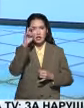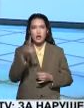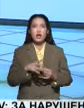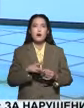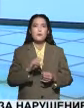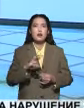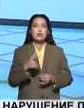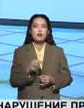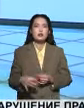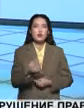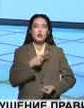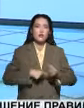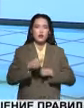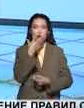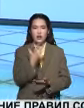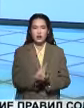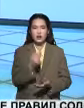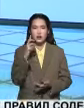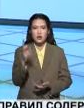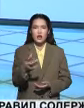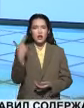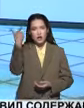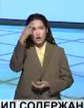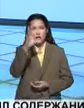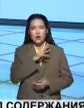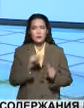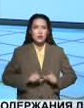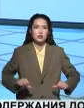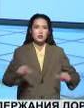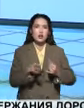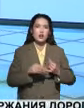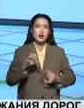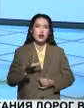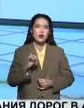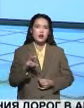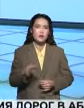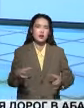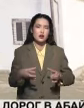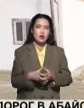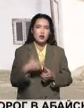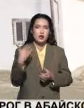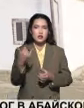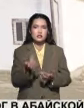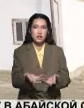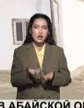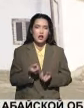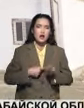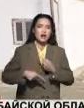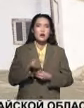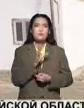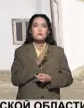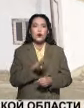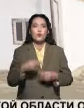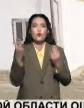Магисталской области возвращены в собственность государства. Данные озвучили члены комиссии Жироманате при партии Манат. Изъятые земли, которые были